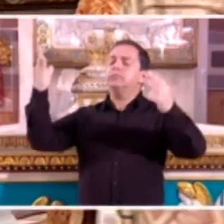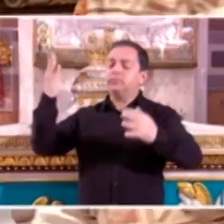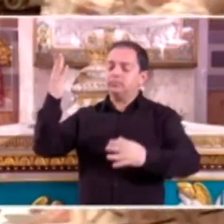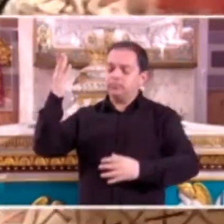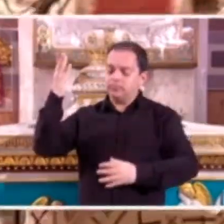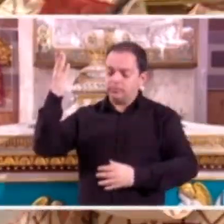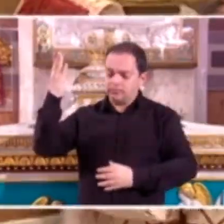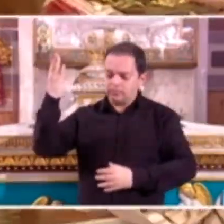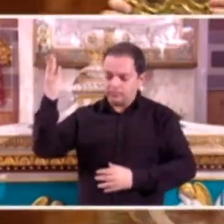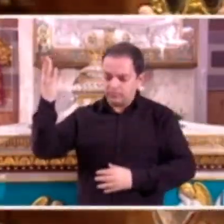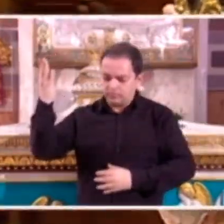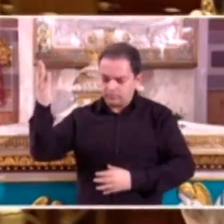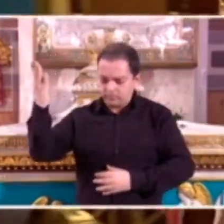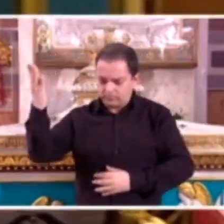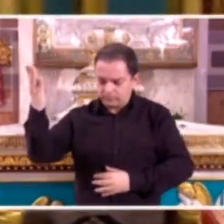δόξα σοι.